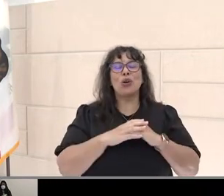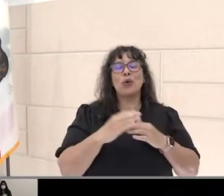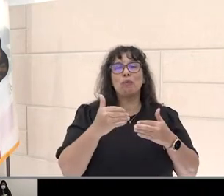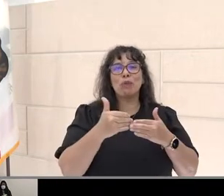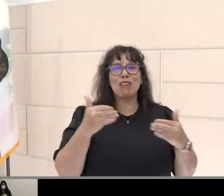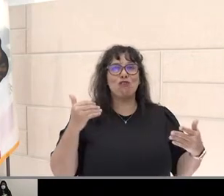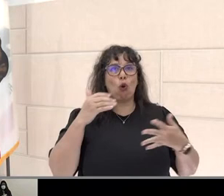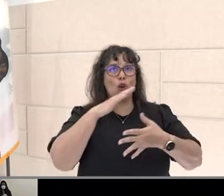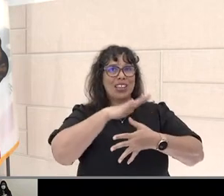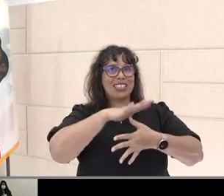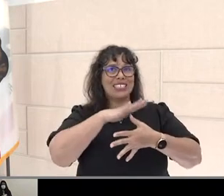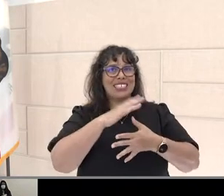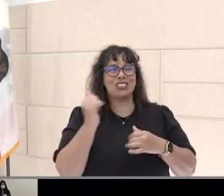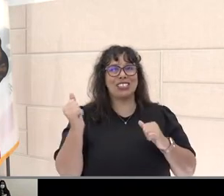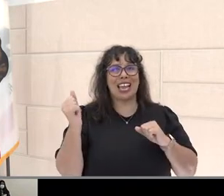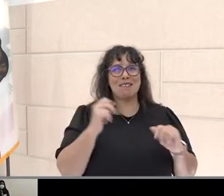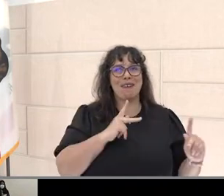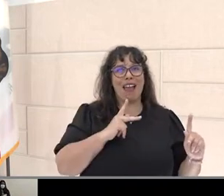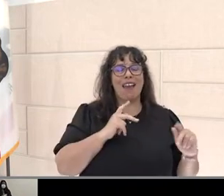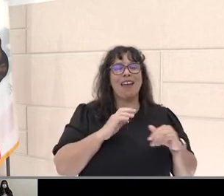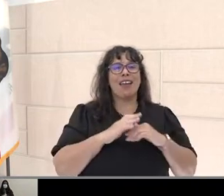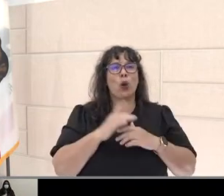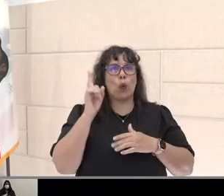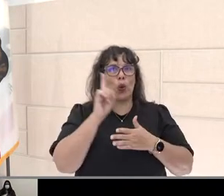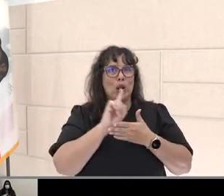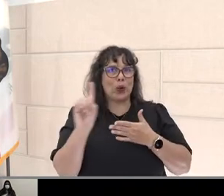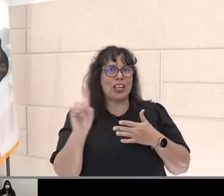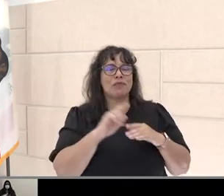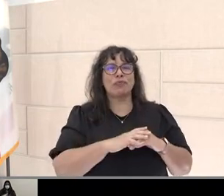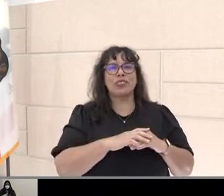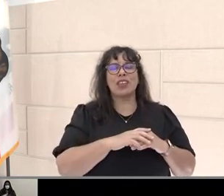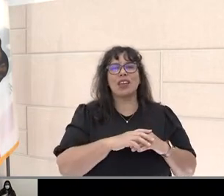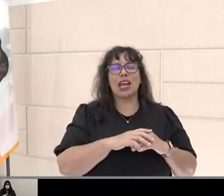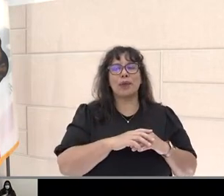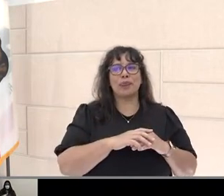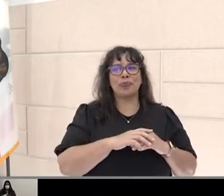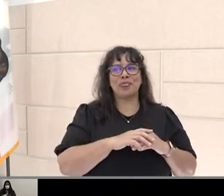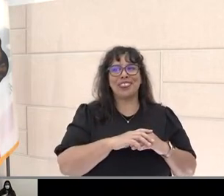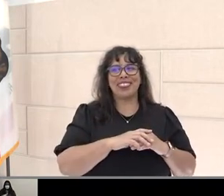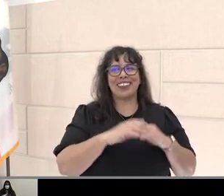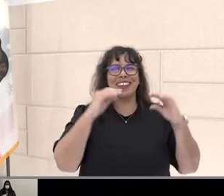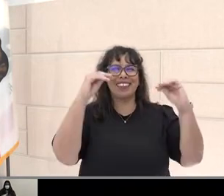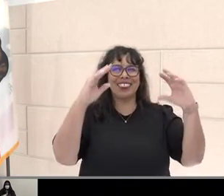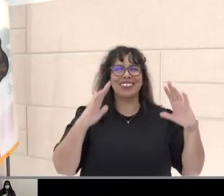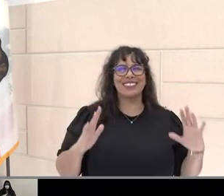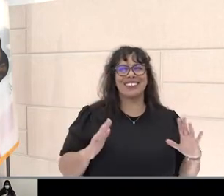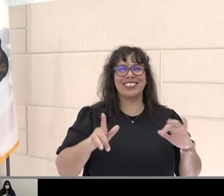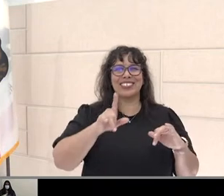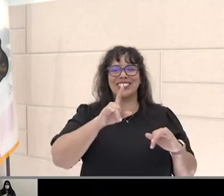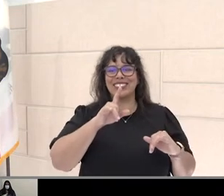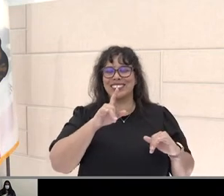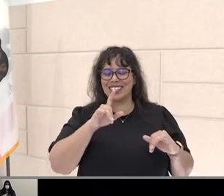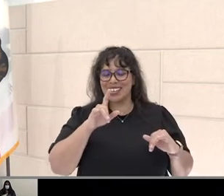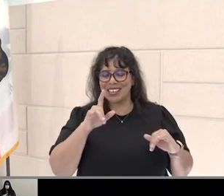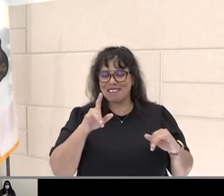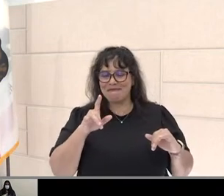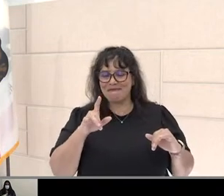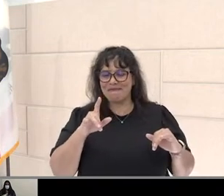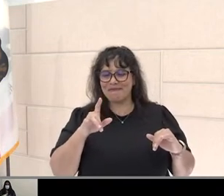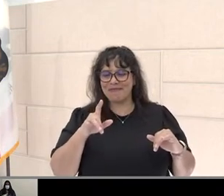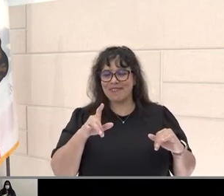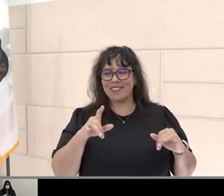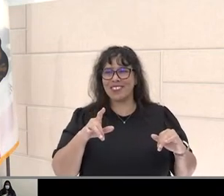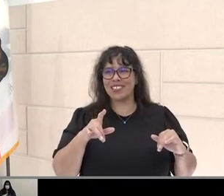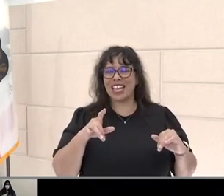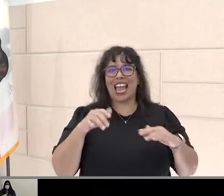กดนำไปเรียบจำการปฏิสตูสมาคมซะมวยสัปดาห์มุนนังสตูเตอร์ตลับโจเรียน